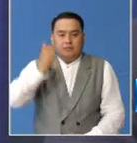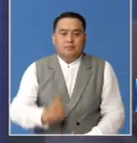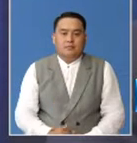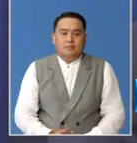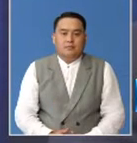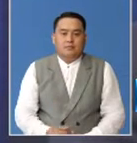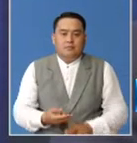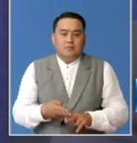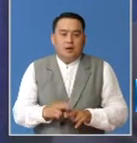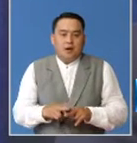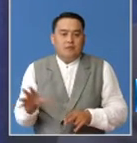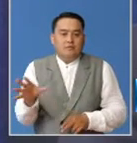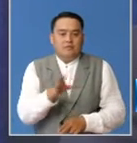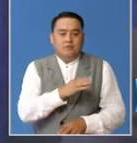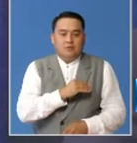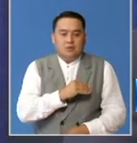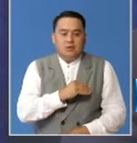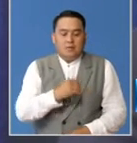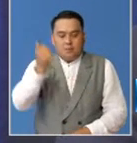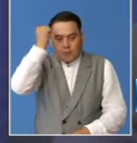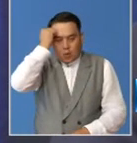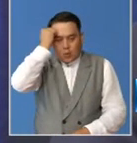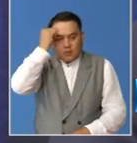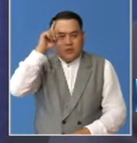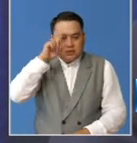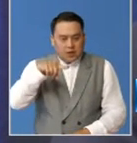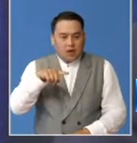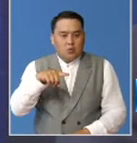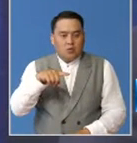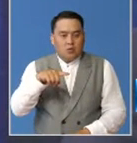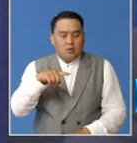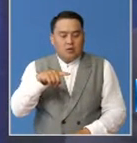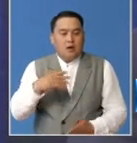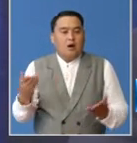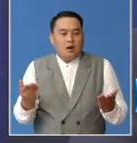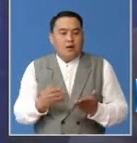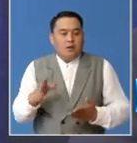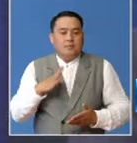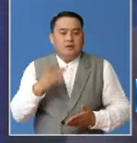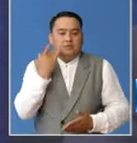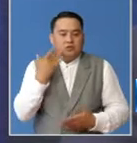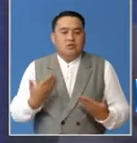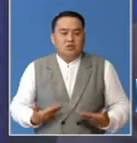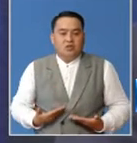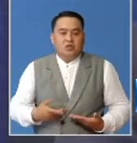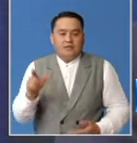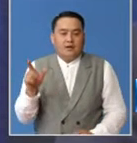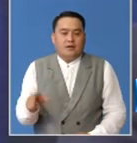память. И пока вот все помнят, знают, этим всегда и жив человек.